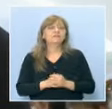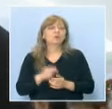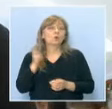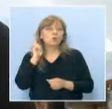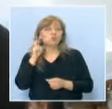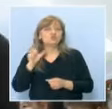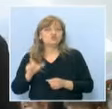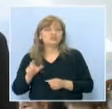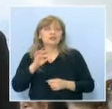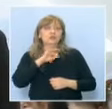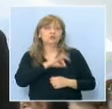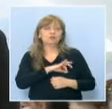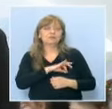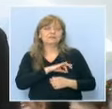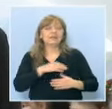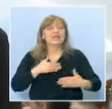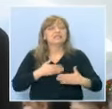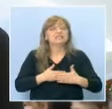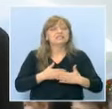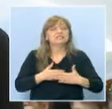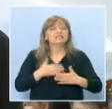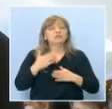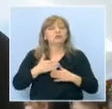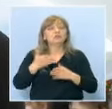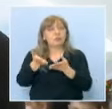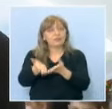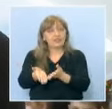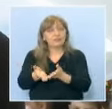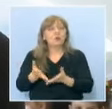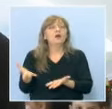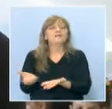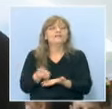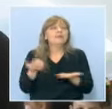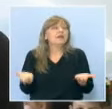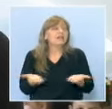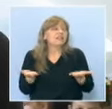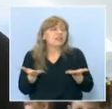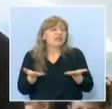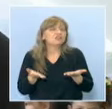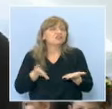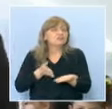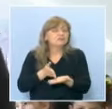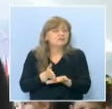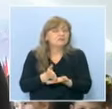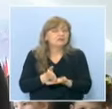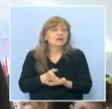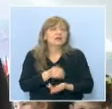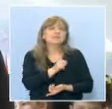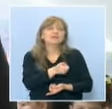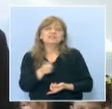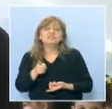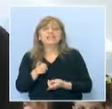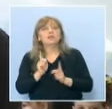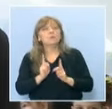учителя трябва да успее да достигне до него, да намери подход, може да се наложи при всеки един да бъде